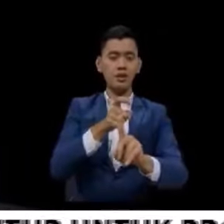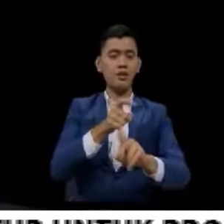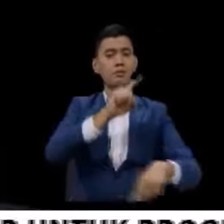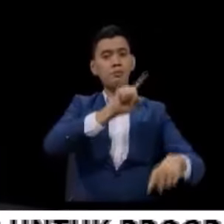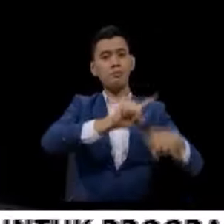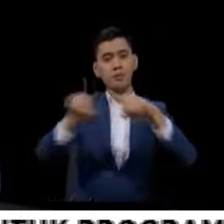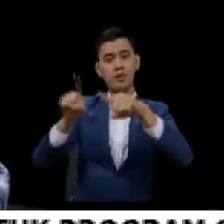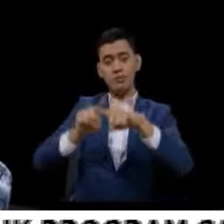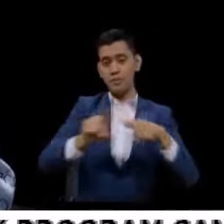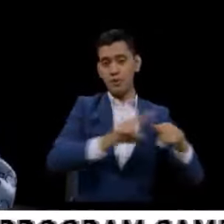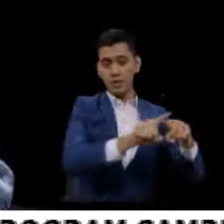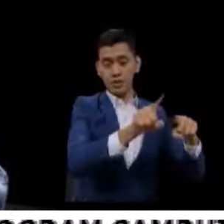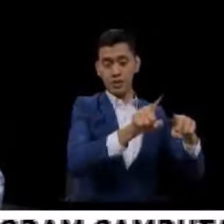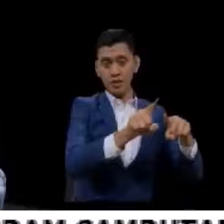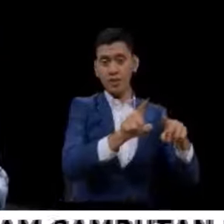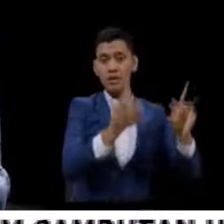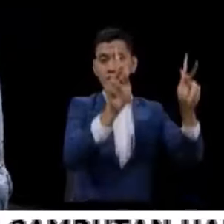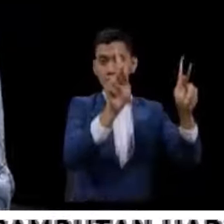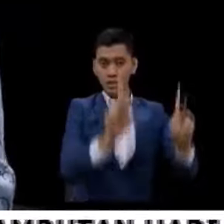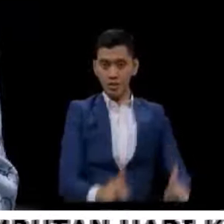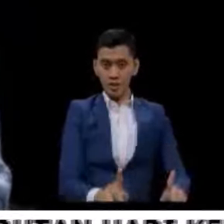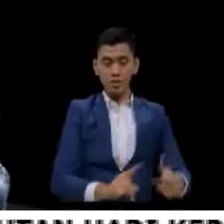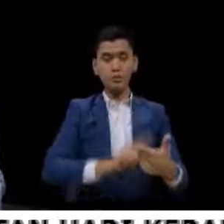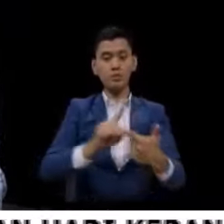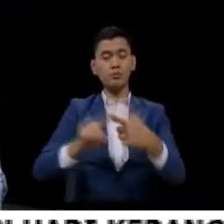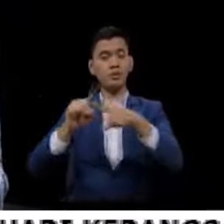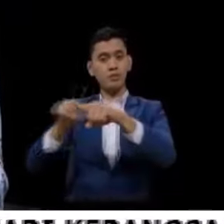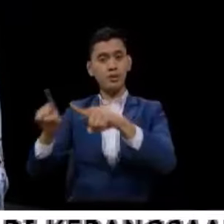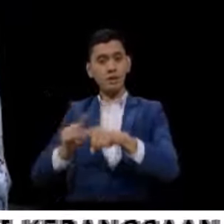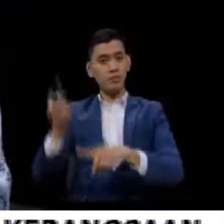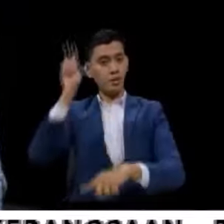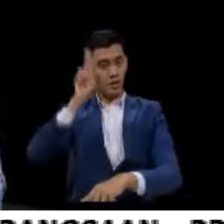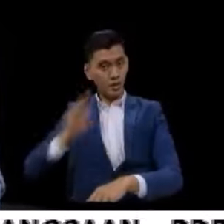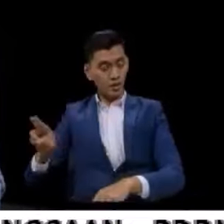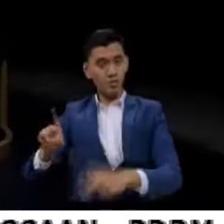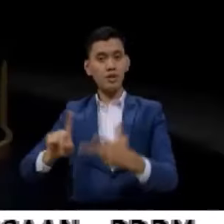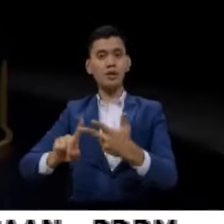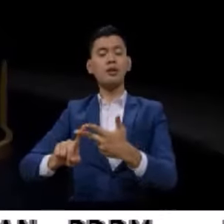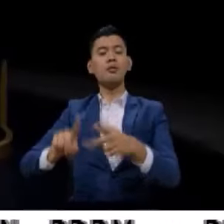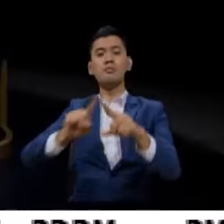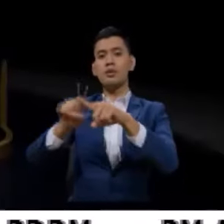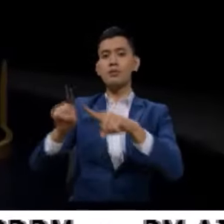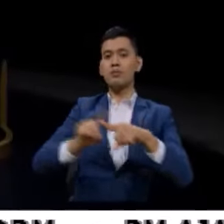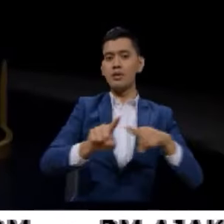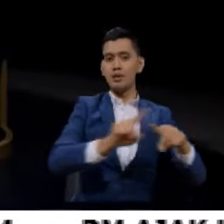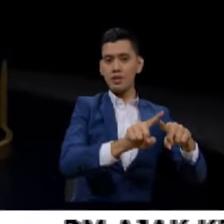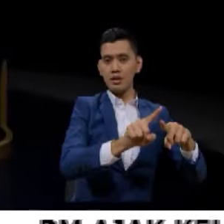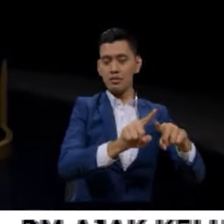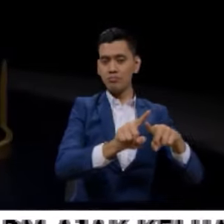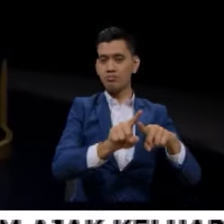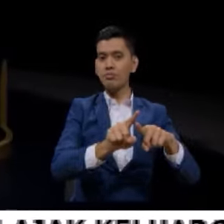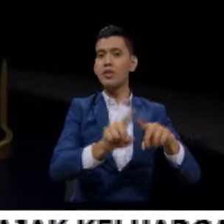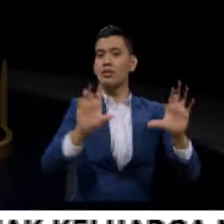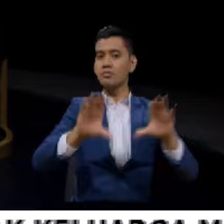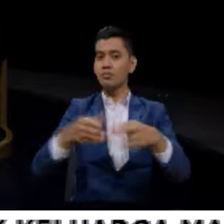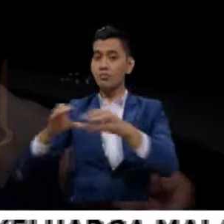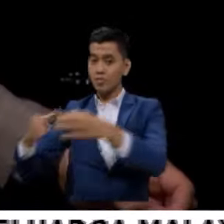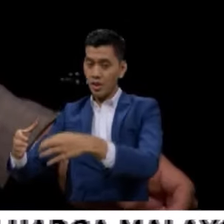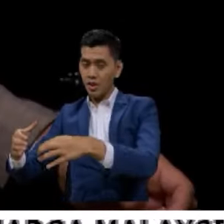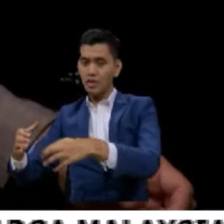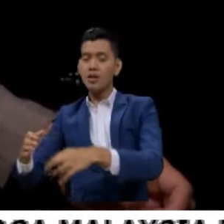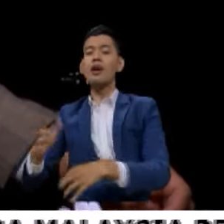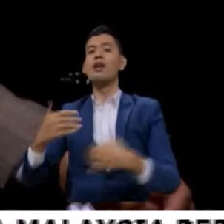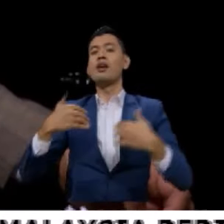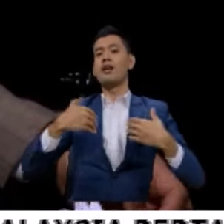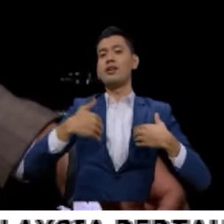berbagai-bagai apa kau berbagai-bagai agama berbagai-bagai etnik maka tentulah disana ada